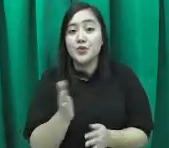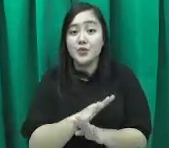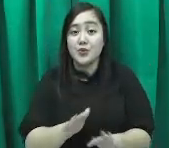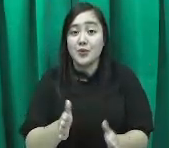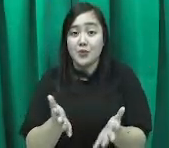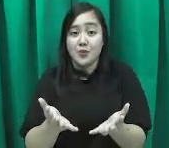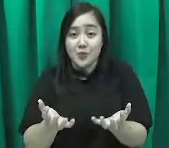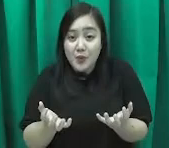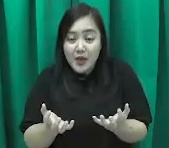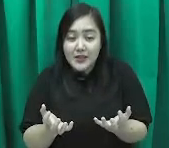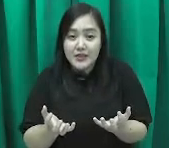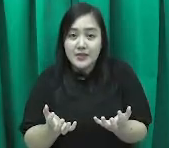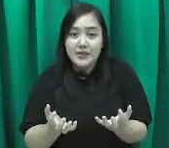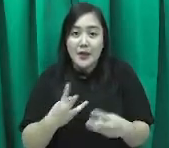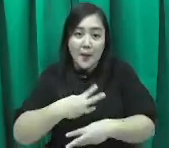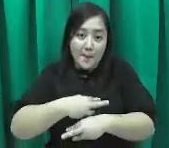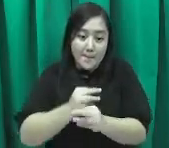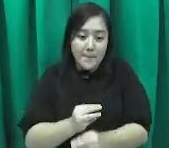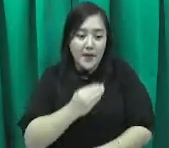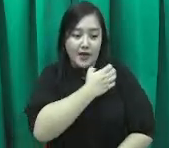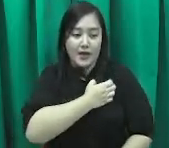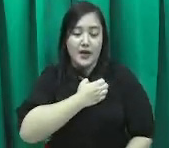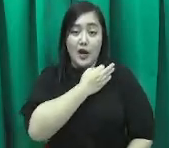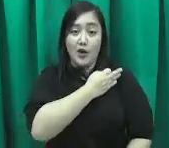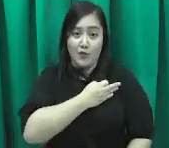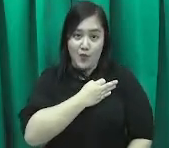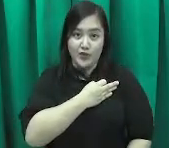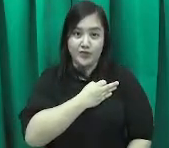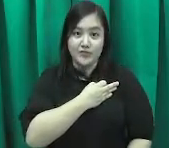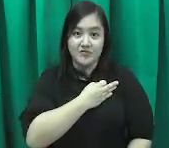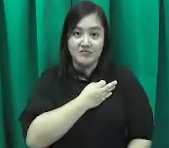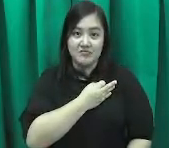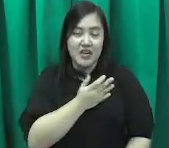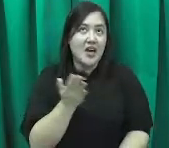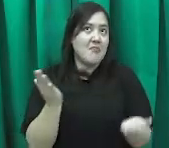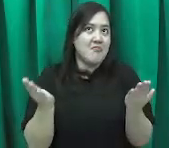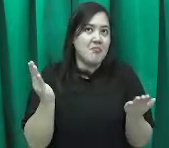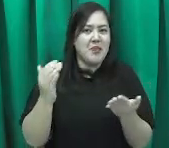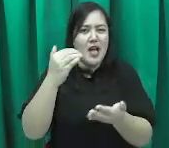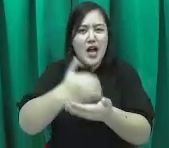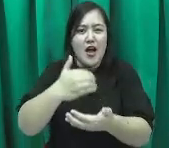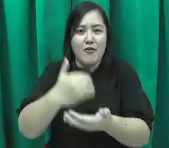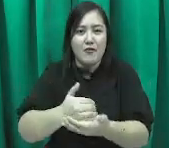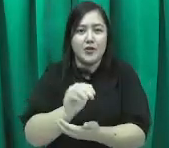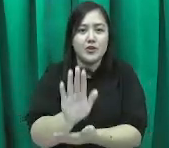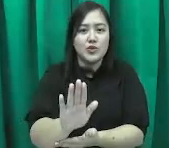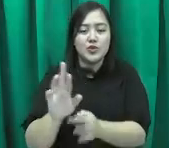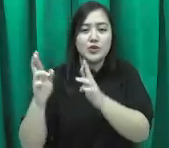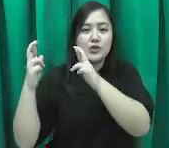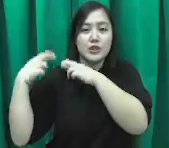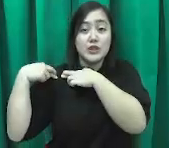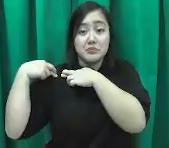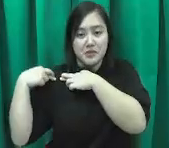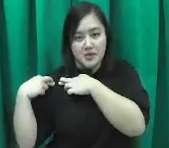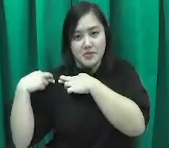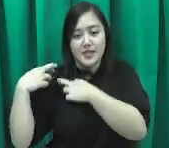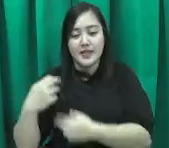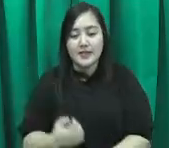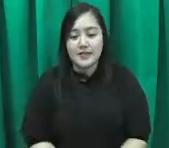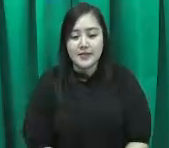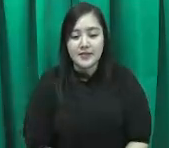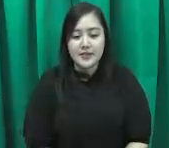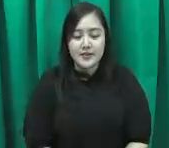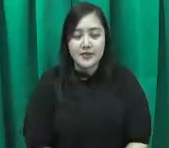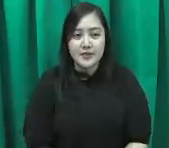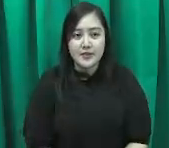ka sa responsibilidad mo. Yes. Kaya inyong mga kaisipan na surrender na, tinaas ka agad yung bandila. Yeah. Dapat din